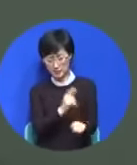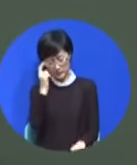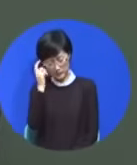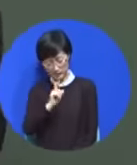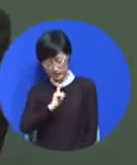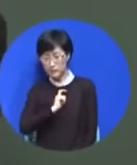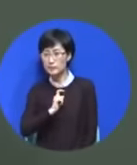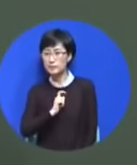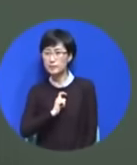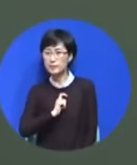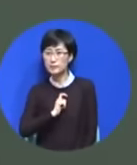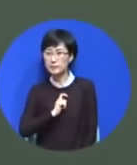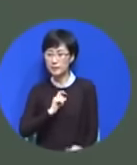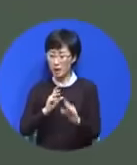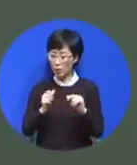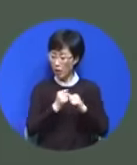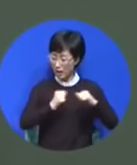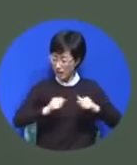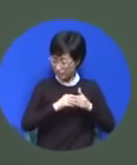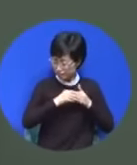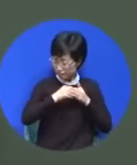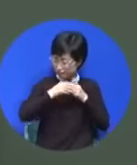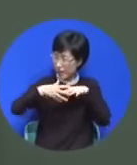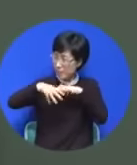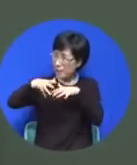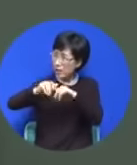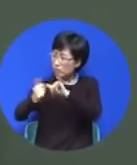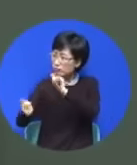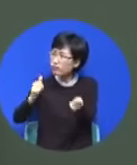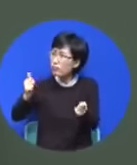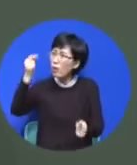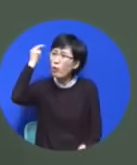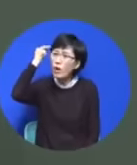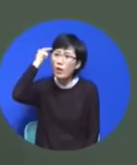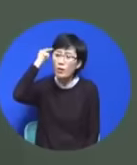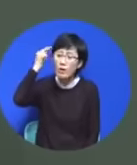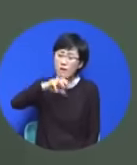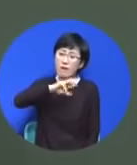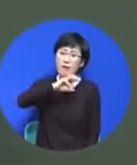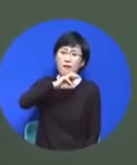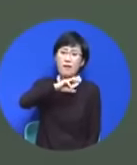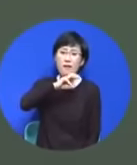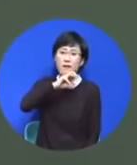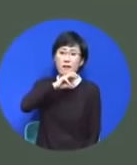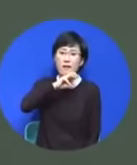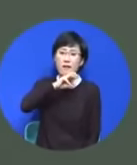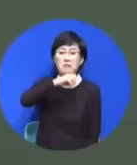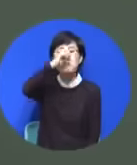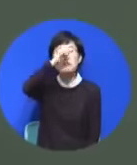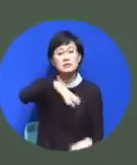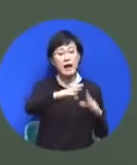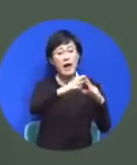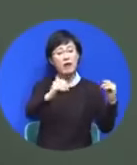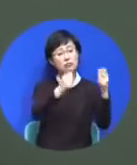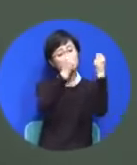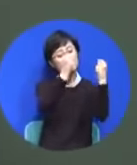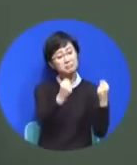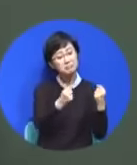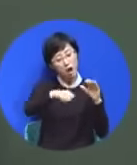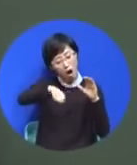하나님이 우를 광에서 죽게 만드냐 리 애에 있을 때 때 밥먹고